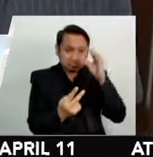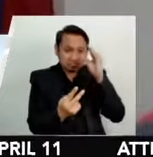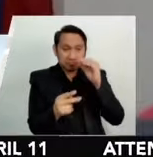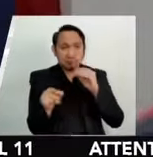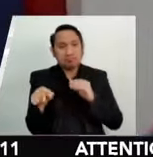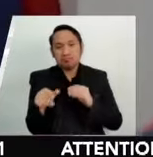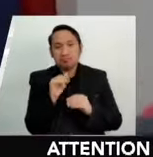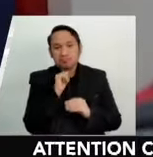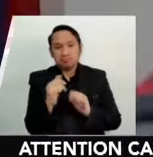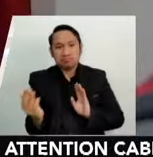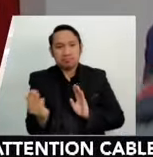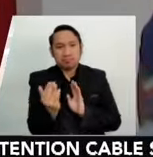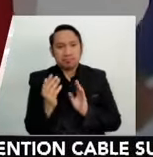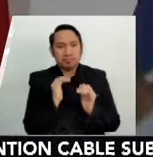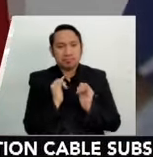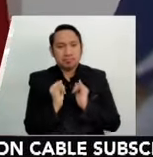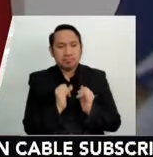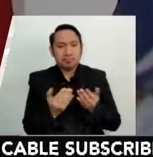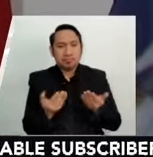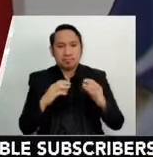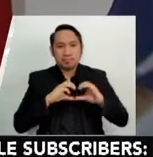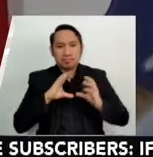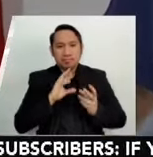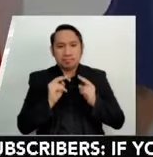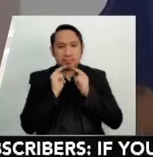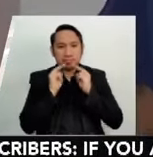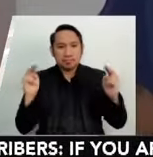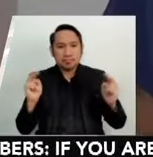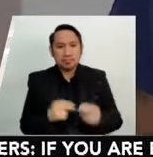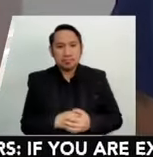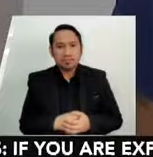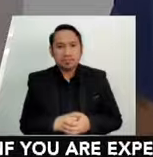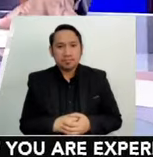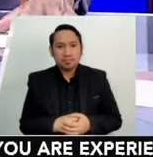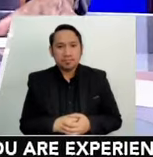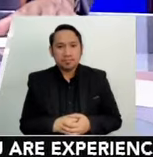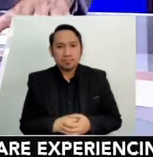Nico Wahe para sa GMA Integrated News.